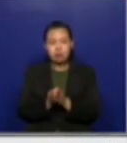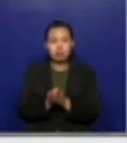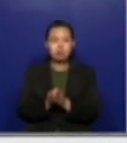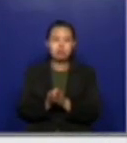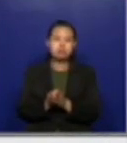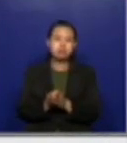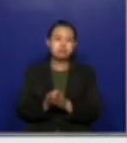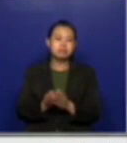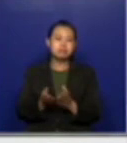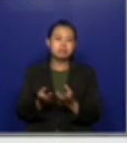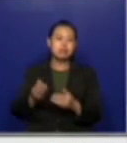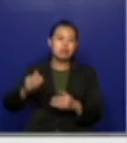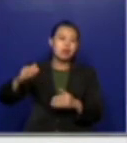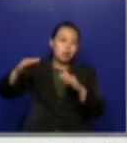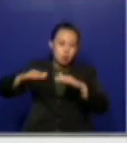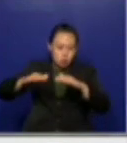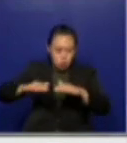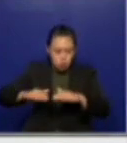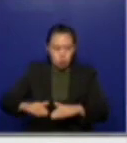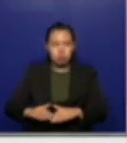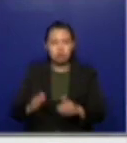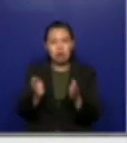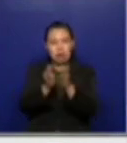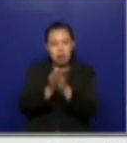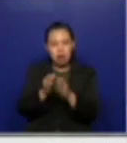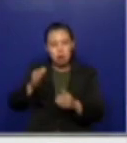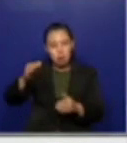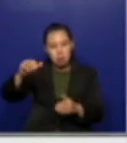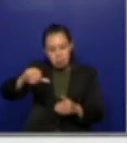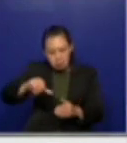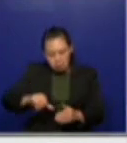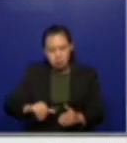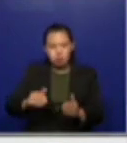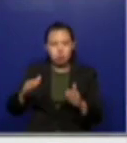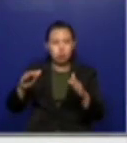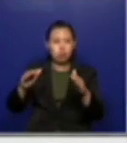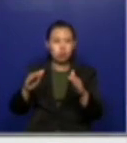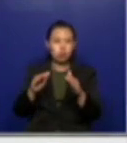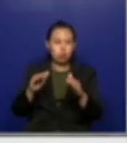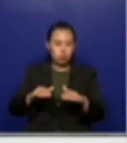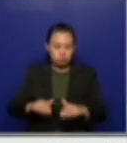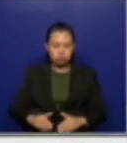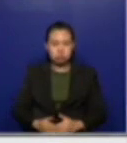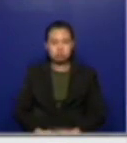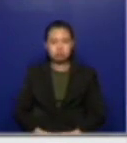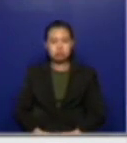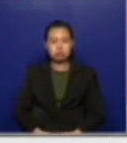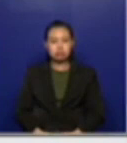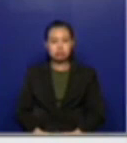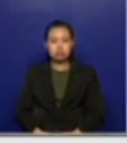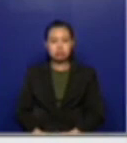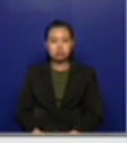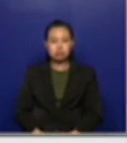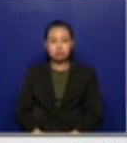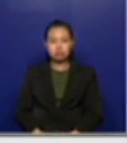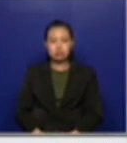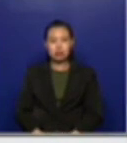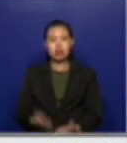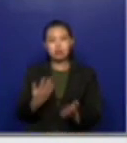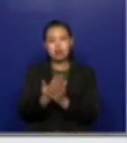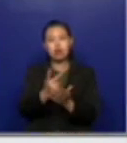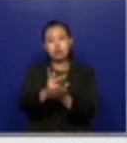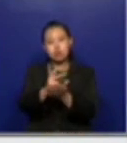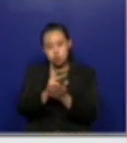ตกลงคือลดลงลดลงตกลงตกลงตกลงท่านประธานที่เคารพครับการกู้เงินนอกงบประมาณ